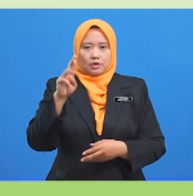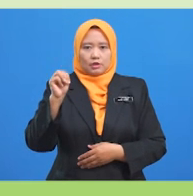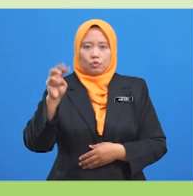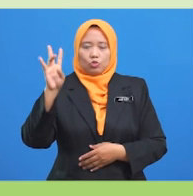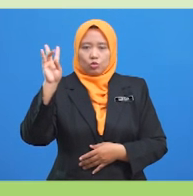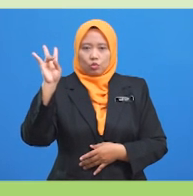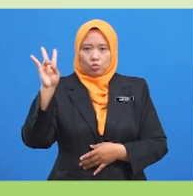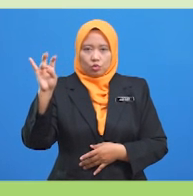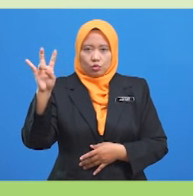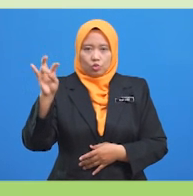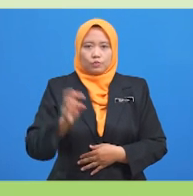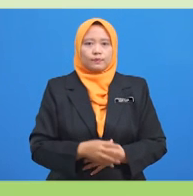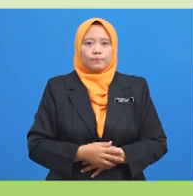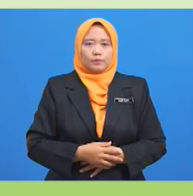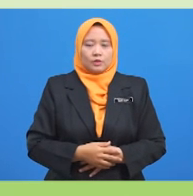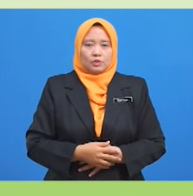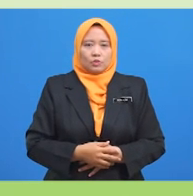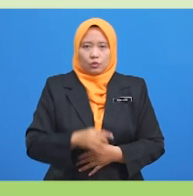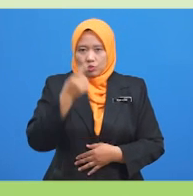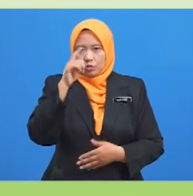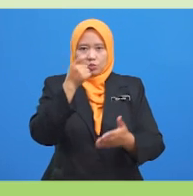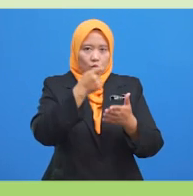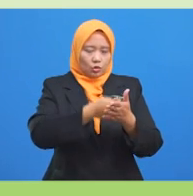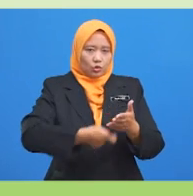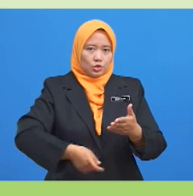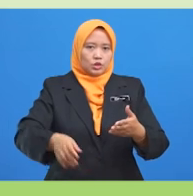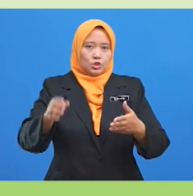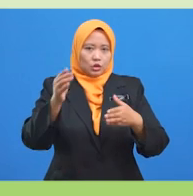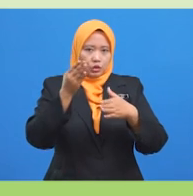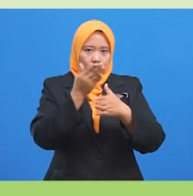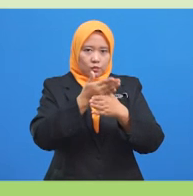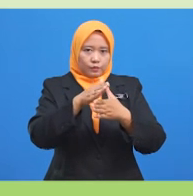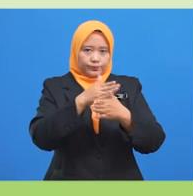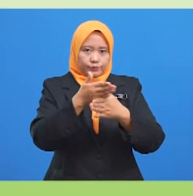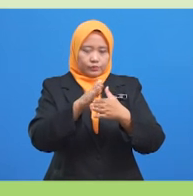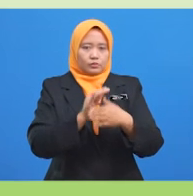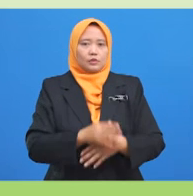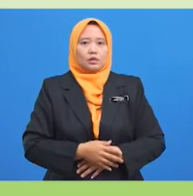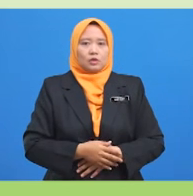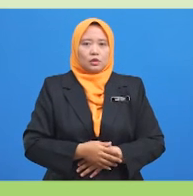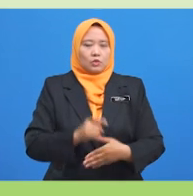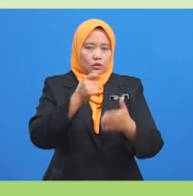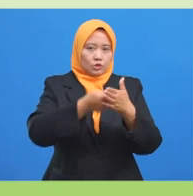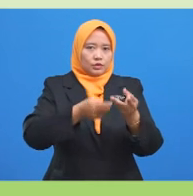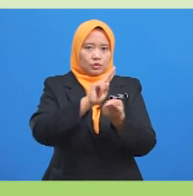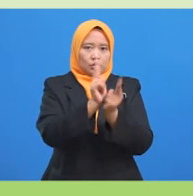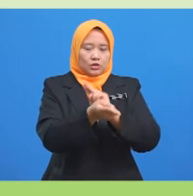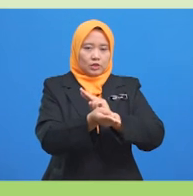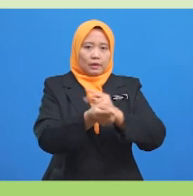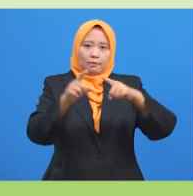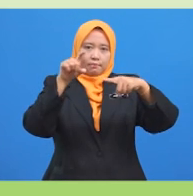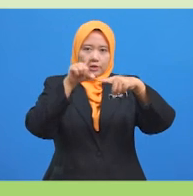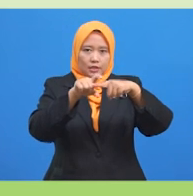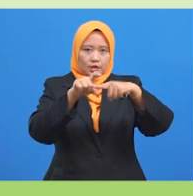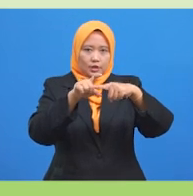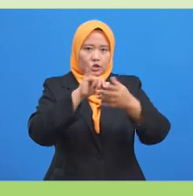menghitung kos berubah purata ialah kos berubah dibahagikan dengan jumlah keluaran. Sekiranya